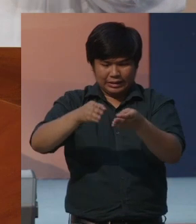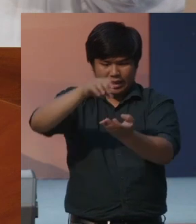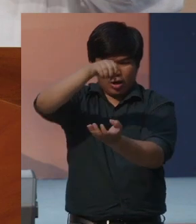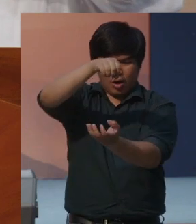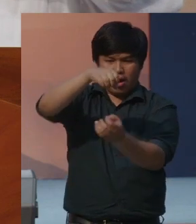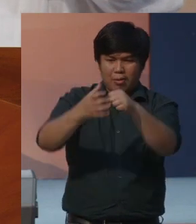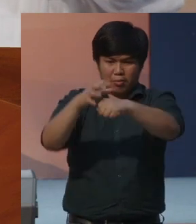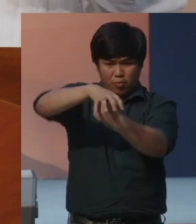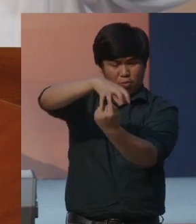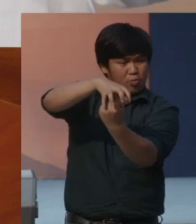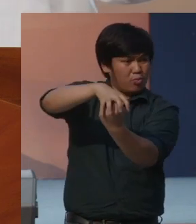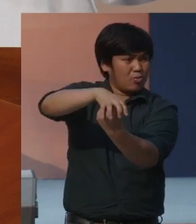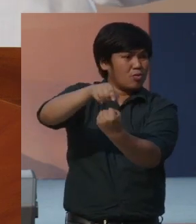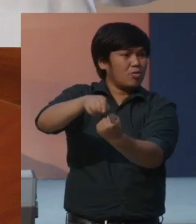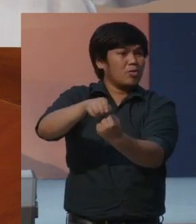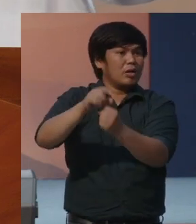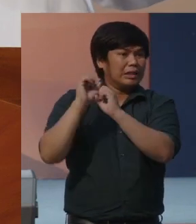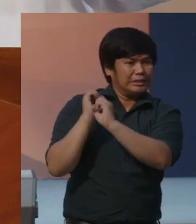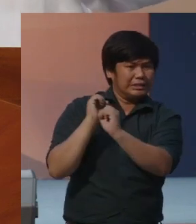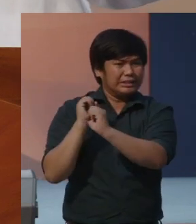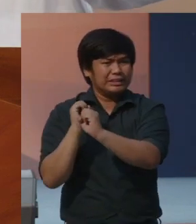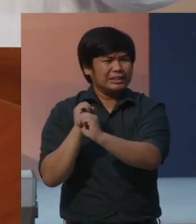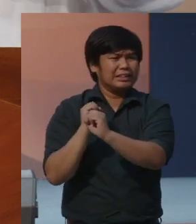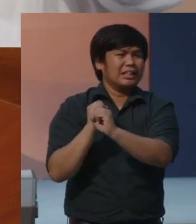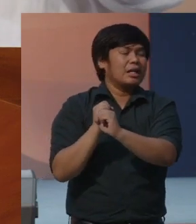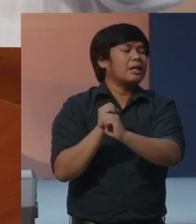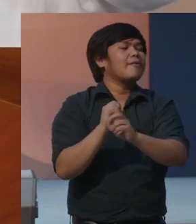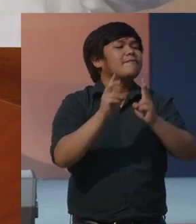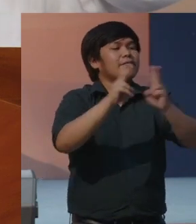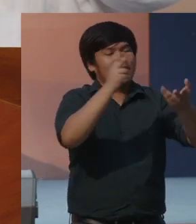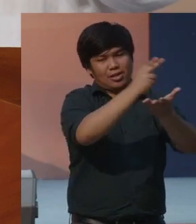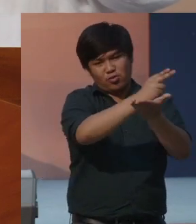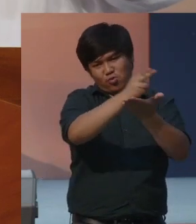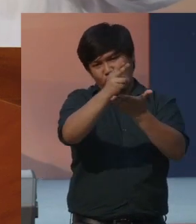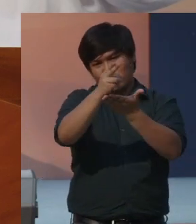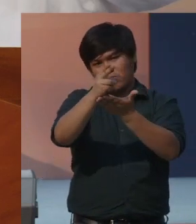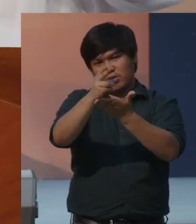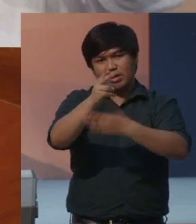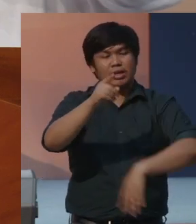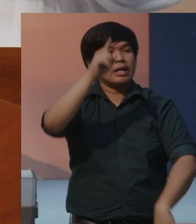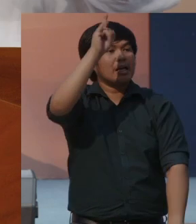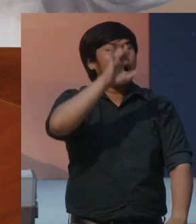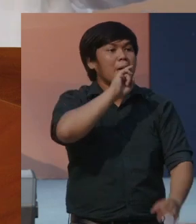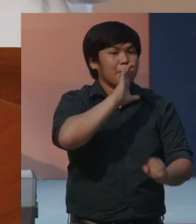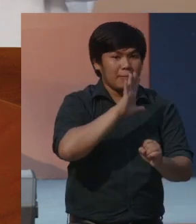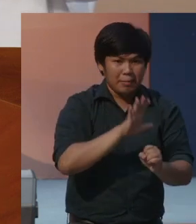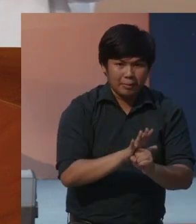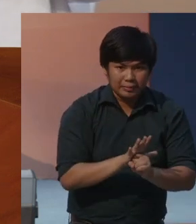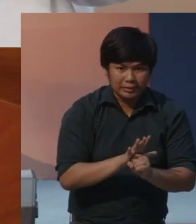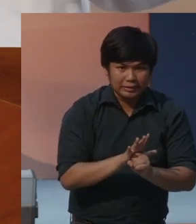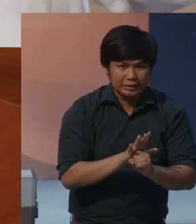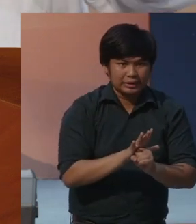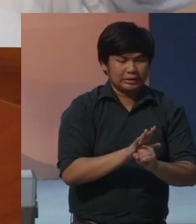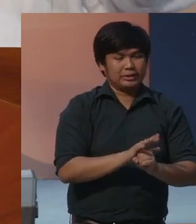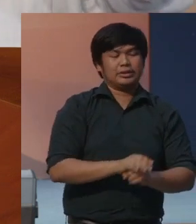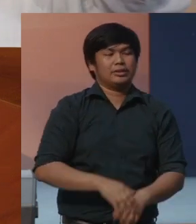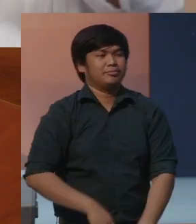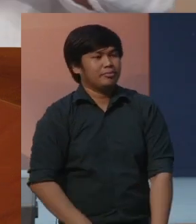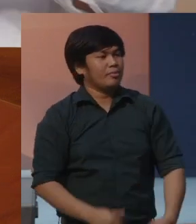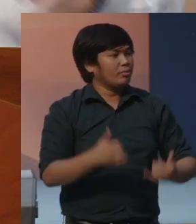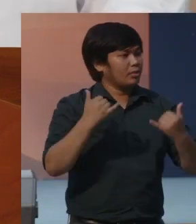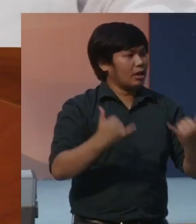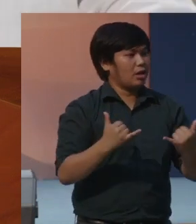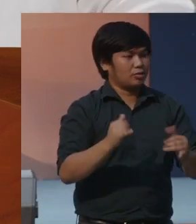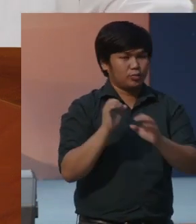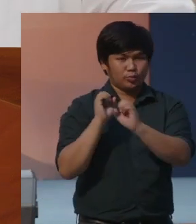Israel. Ito ang duties ninyo sa akin. Ang pangako ko sa inyo ay ganito. So yung pong Ark of the Covenant, kaya